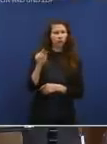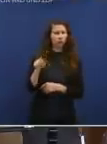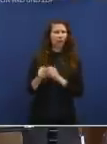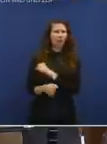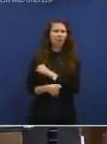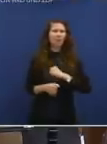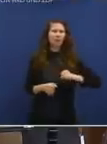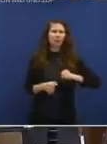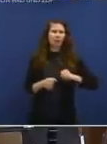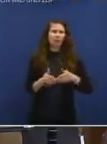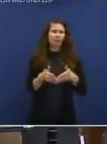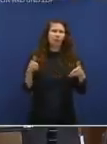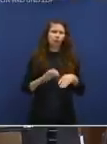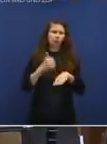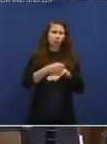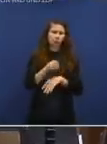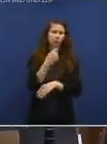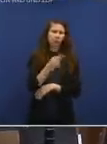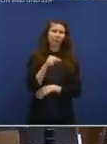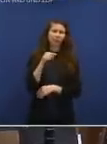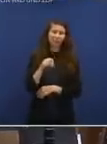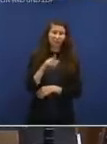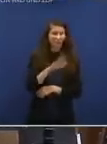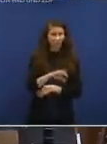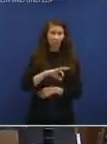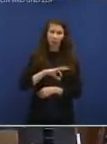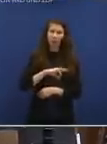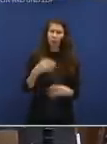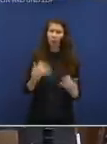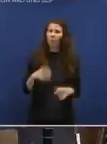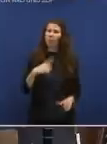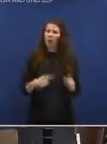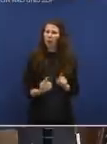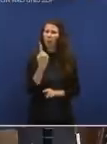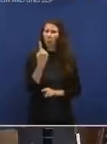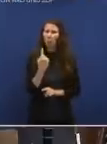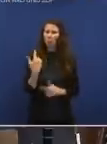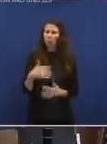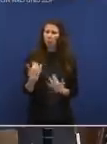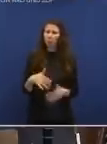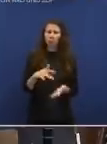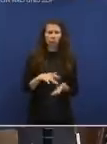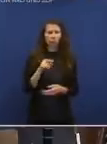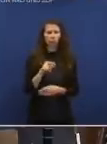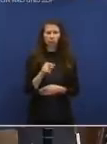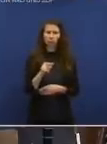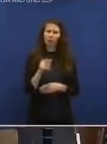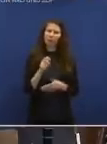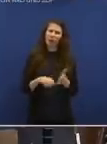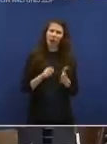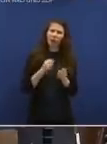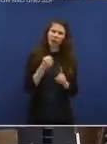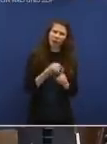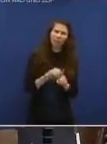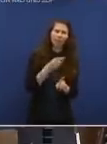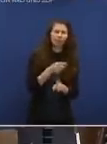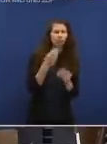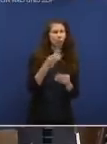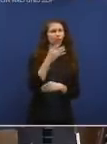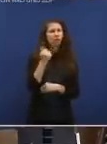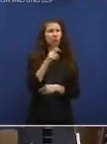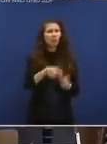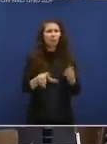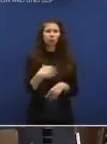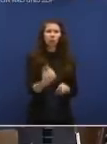Fraktionsvorsitzender der Linken, hat etwa gesagt, seine Partei leide da besonders, weil sie besonders viel mit den Menschen arbeite im Wahlkampf. Wie wollen Sie solchen